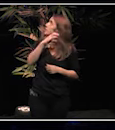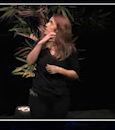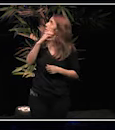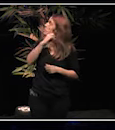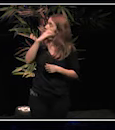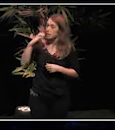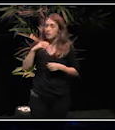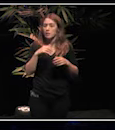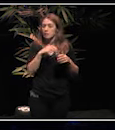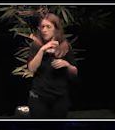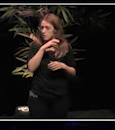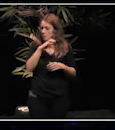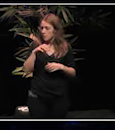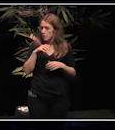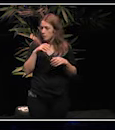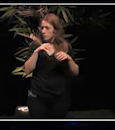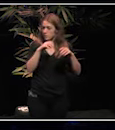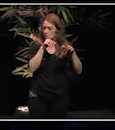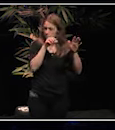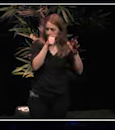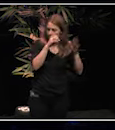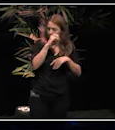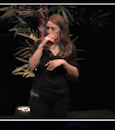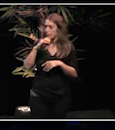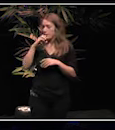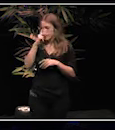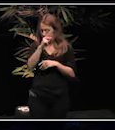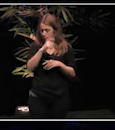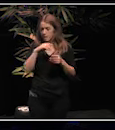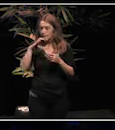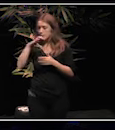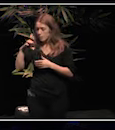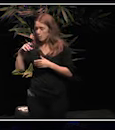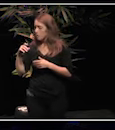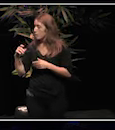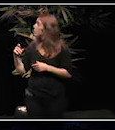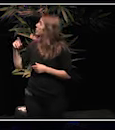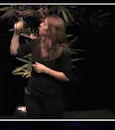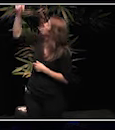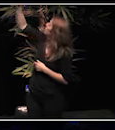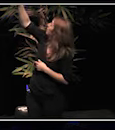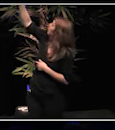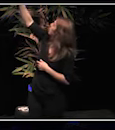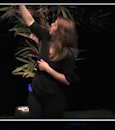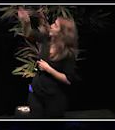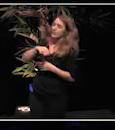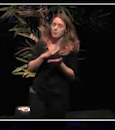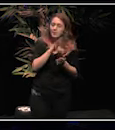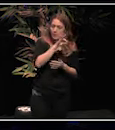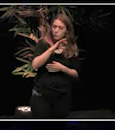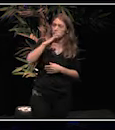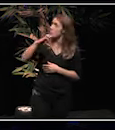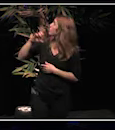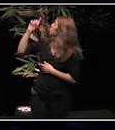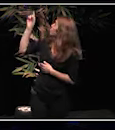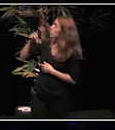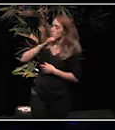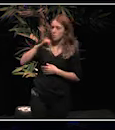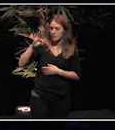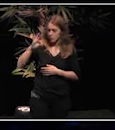CCC, c'est une course de 100 km et l'UTMB, donc on l'a décrit tout à l'heure, c'est 170 km. Et vous voyez qu'il y a une relation assez